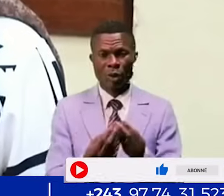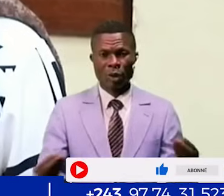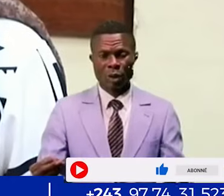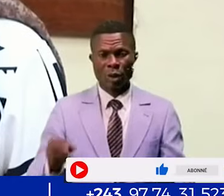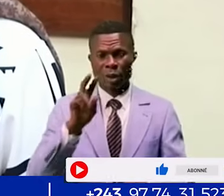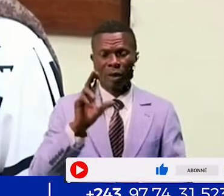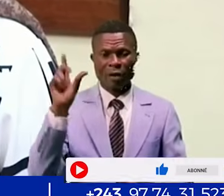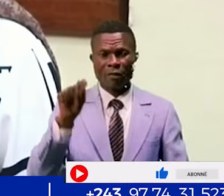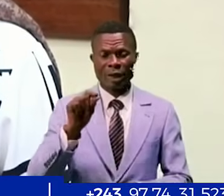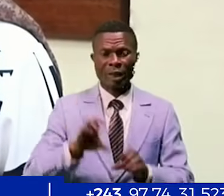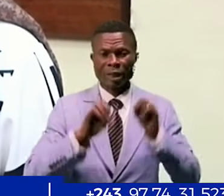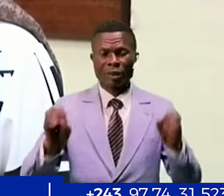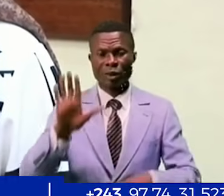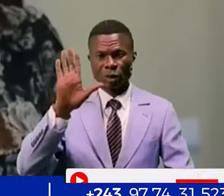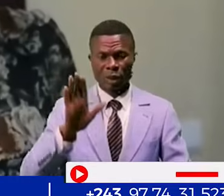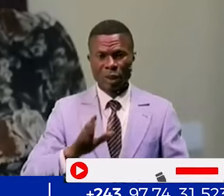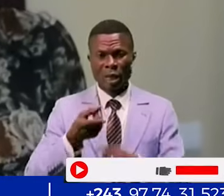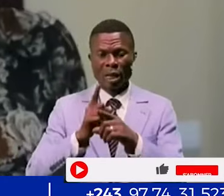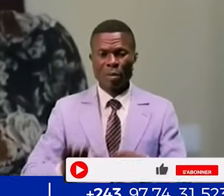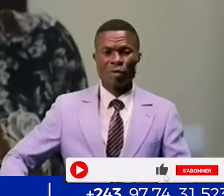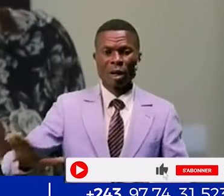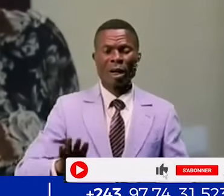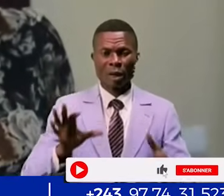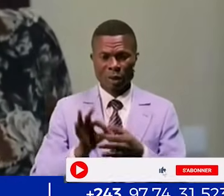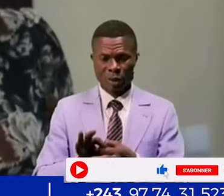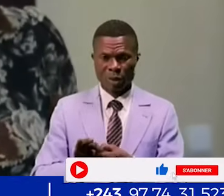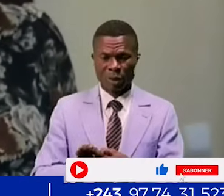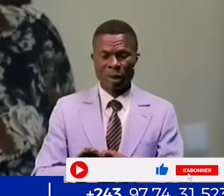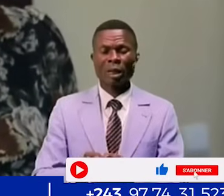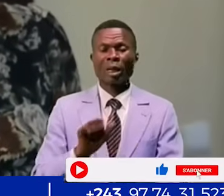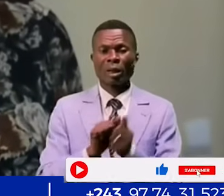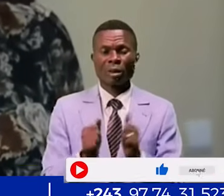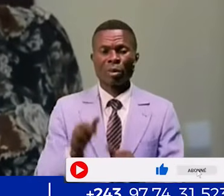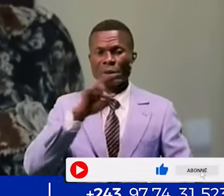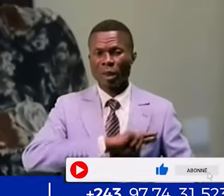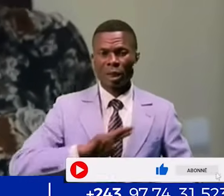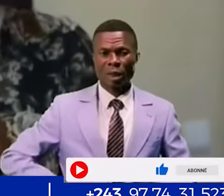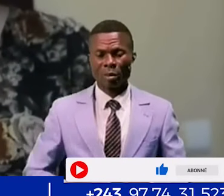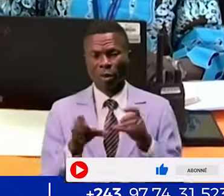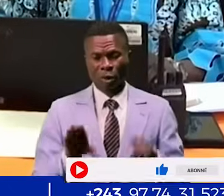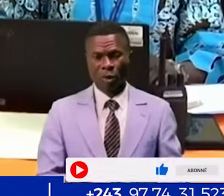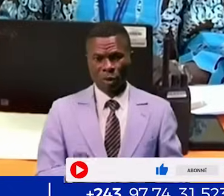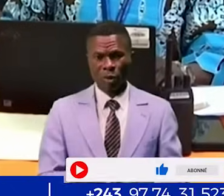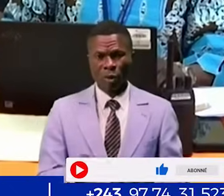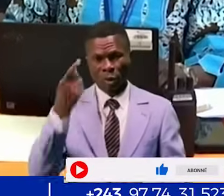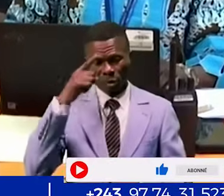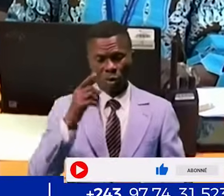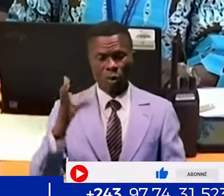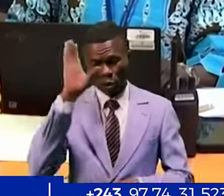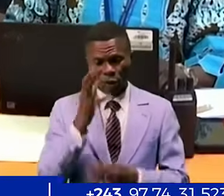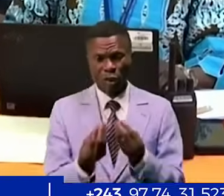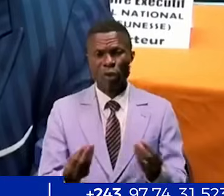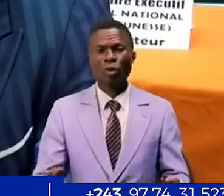résolution 2055 des Nations Unies à travers le plan d'action national en République démocratique du Congo pour trouver des